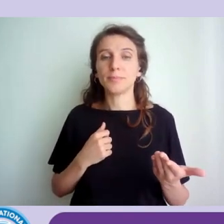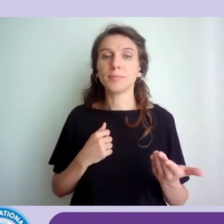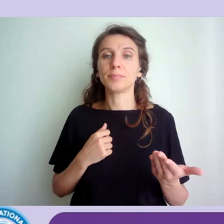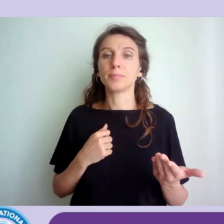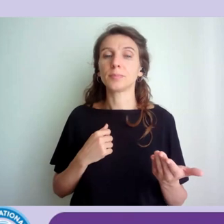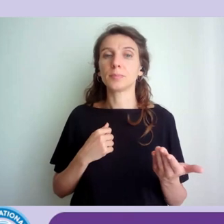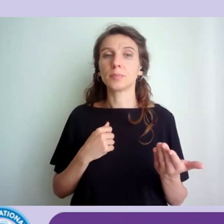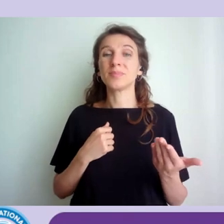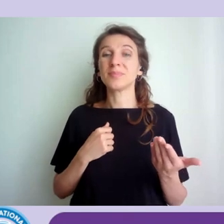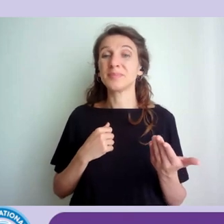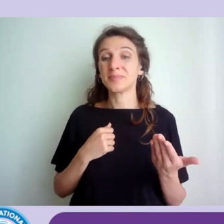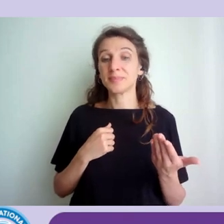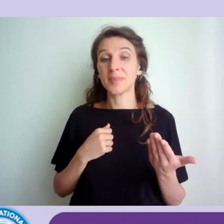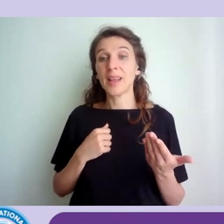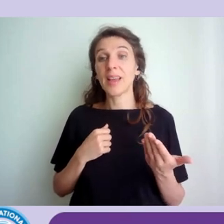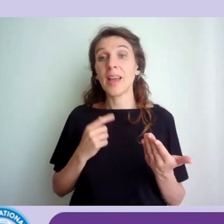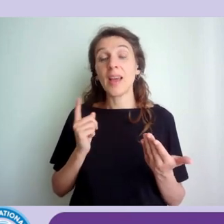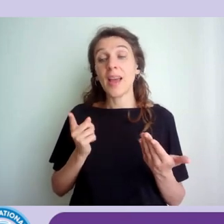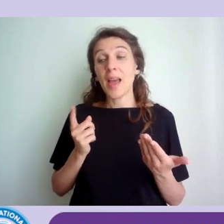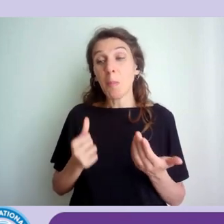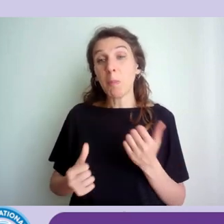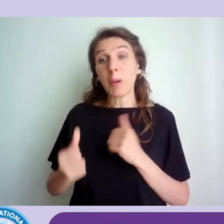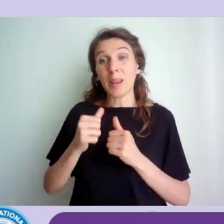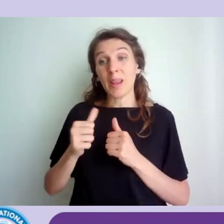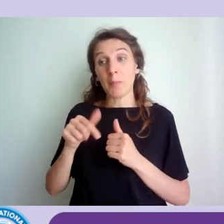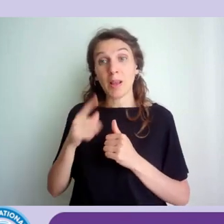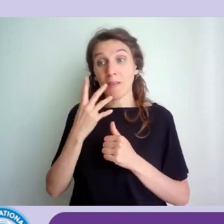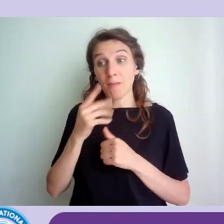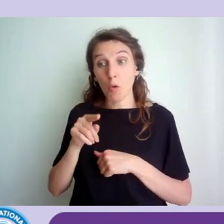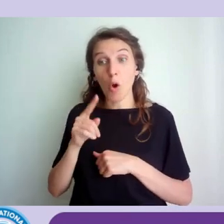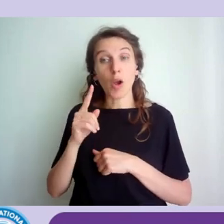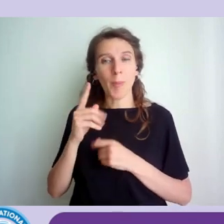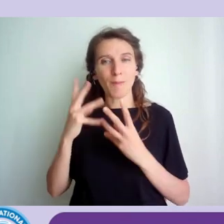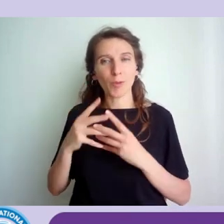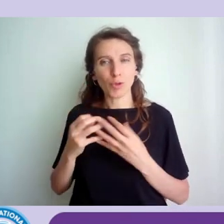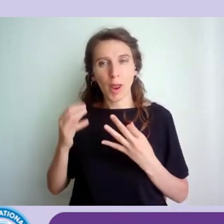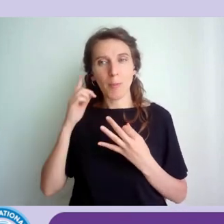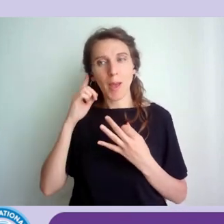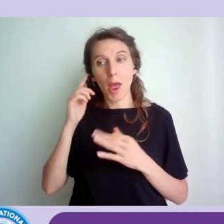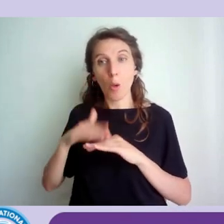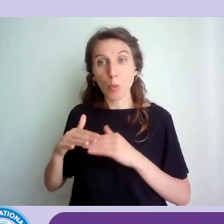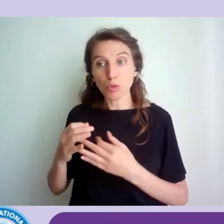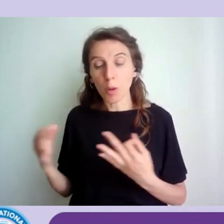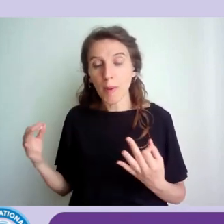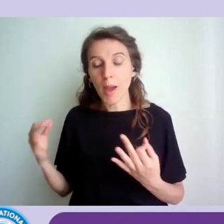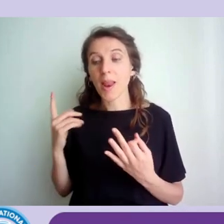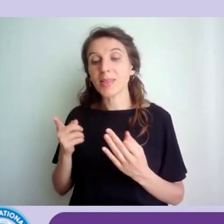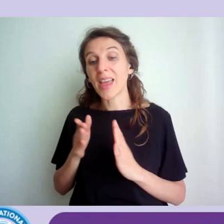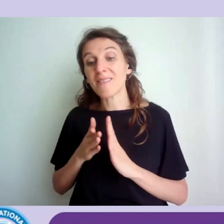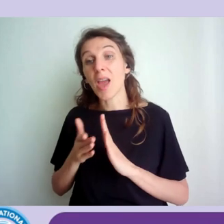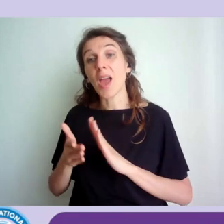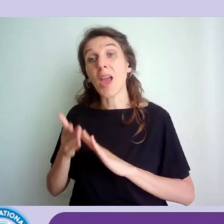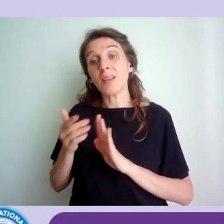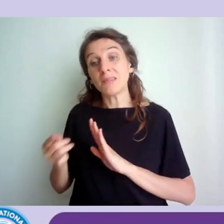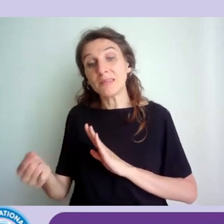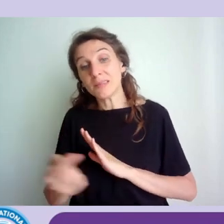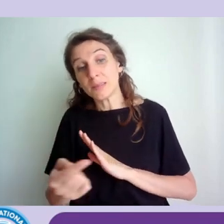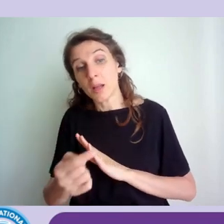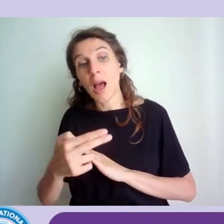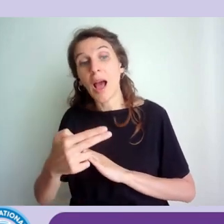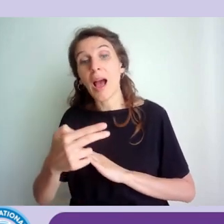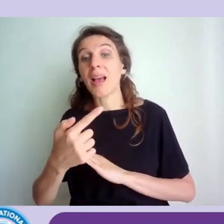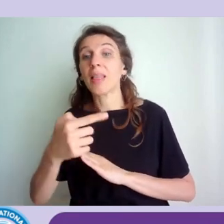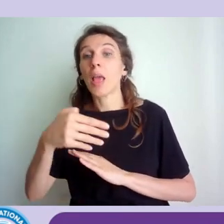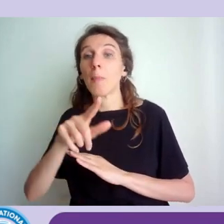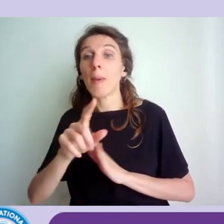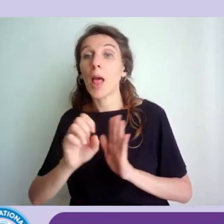elementi devono essere dichiarati in maniera corretta o attraverso l'html direttamente o